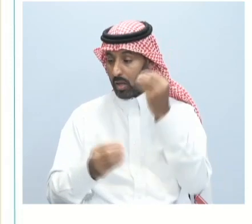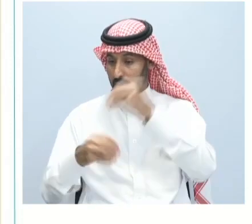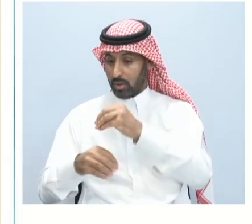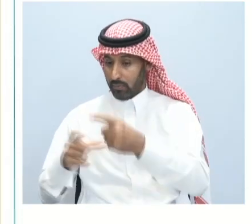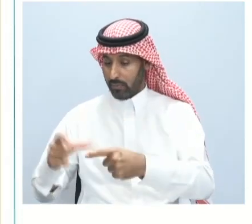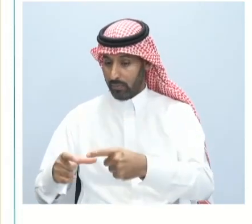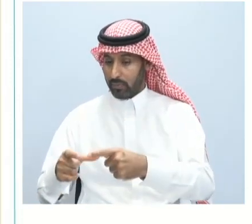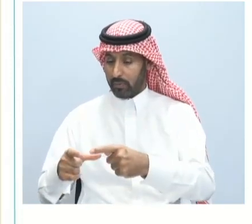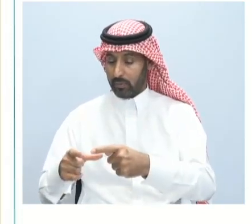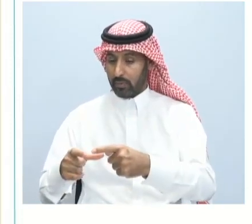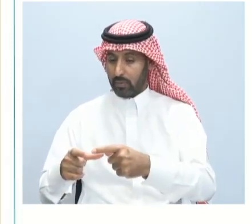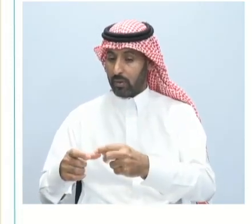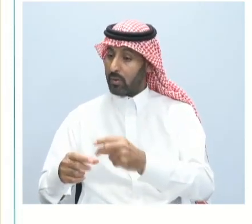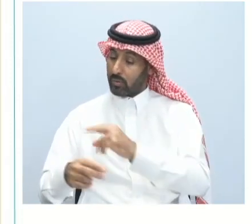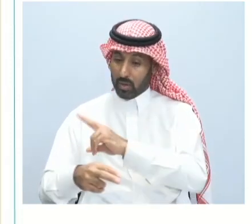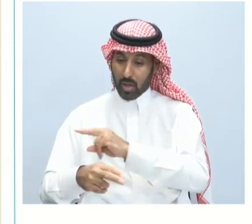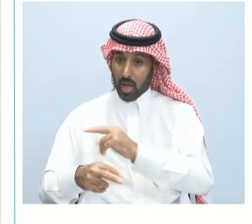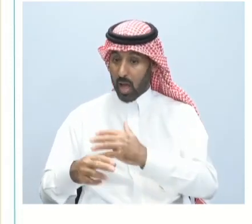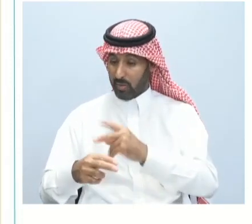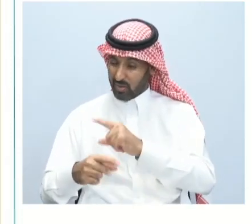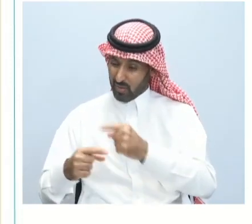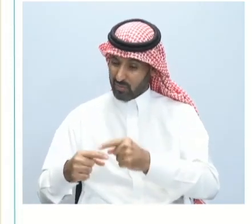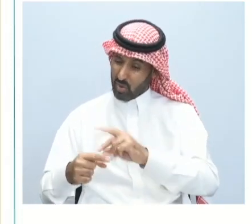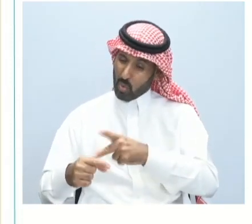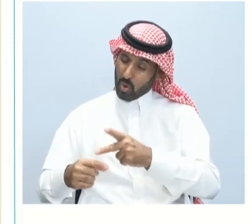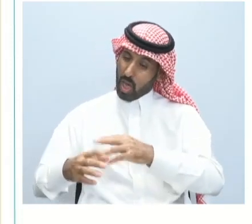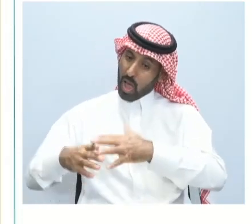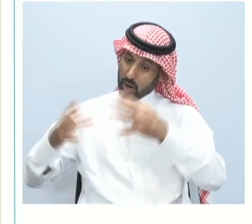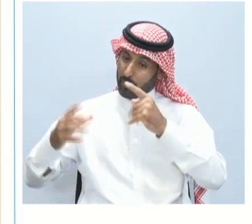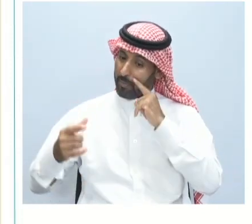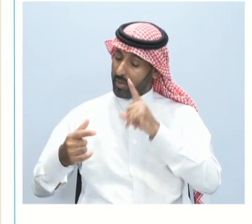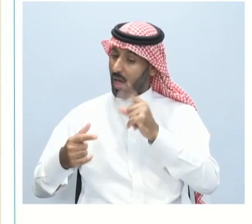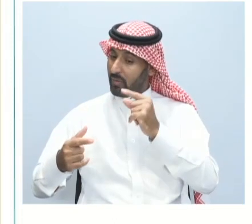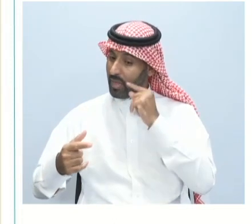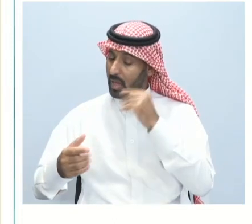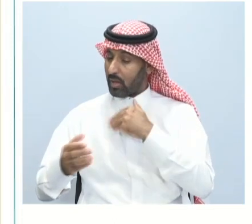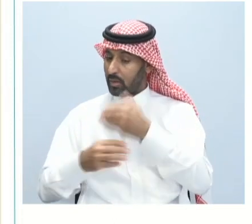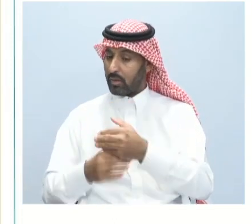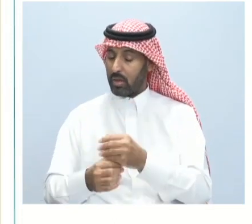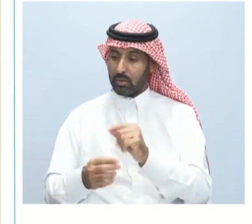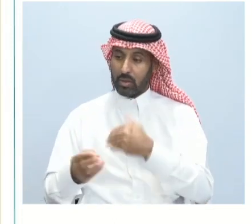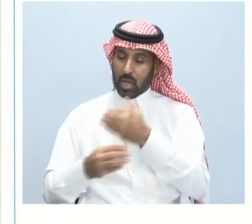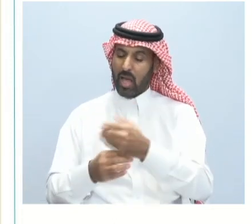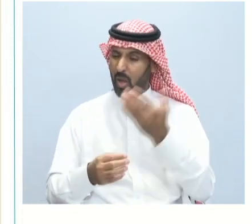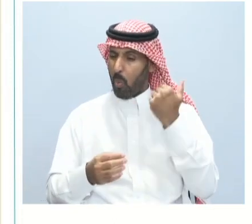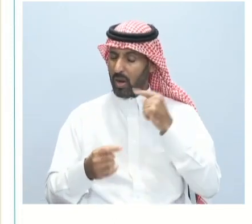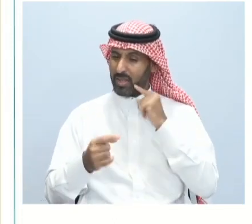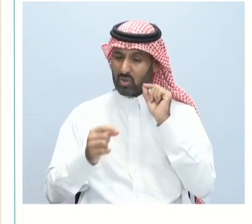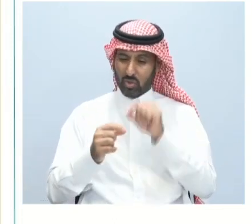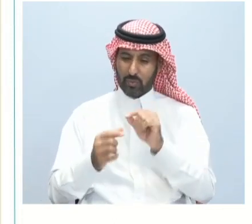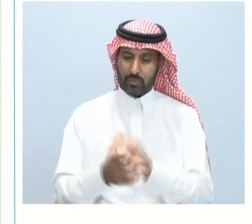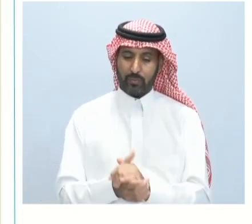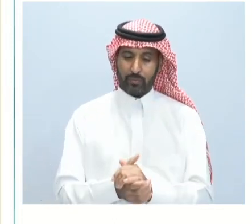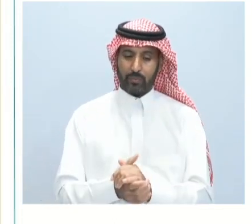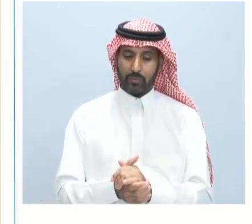تغطيتها مساويه او اكبر اكبر من البست نيو كفرج اللي كانت تساوي صفر لدينا